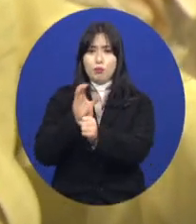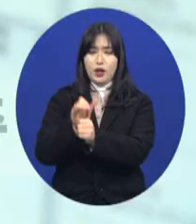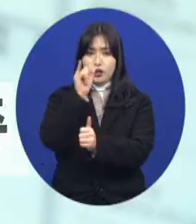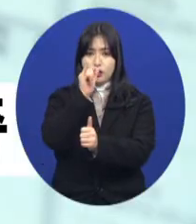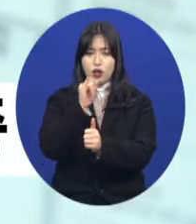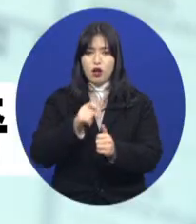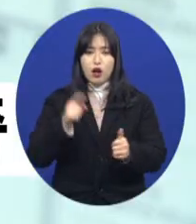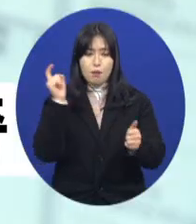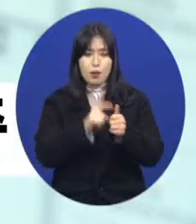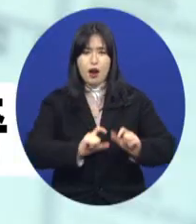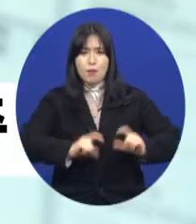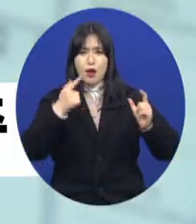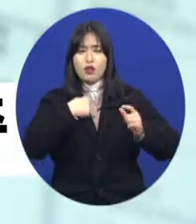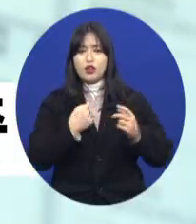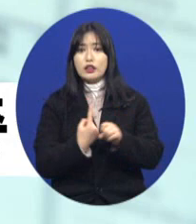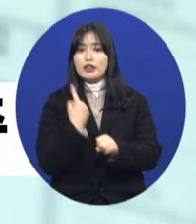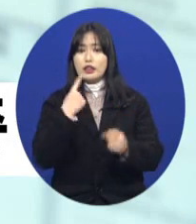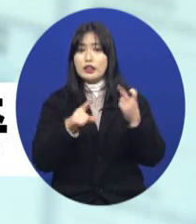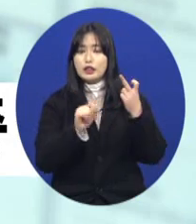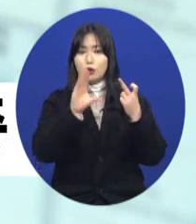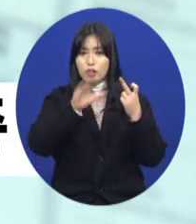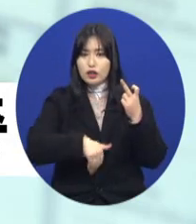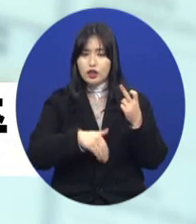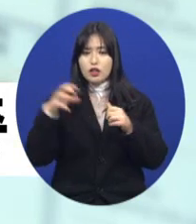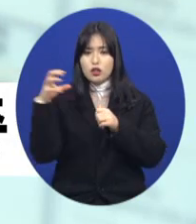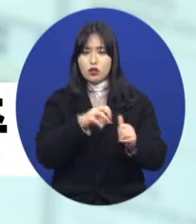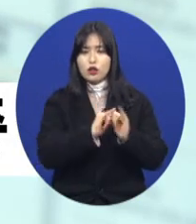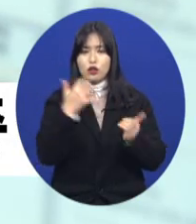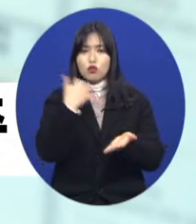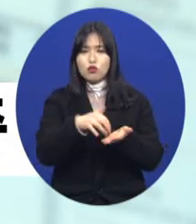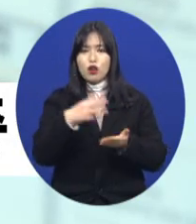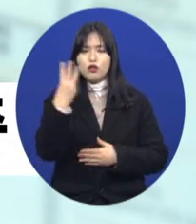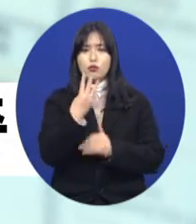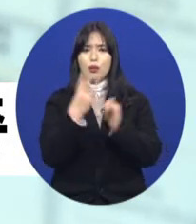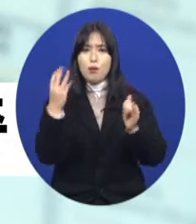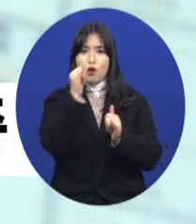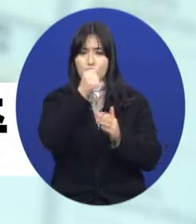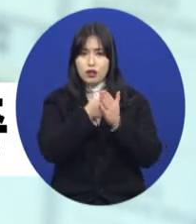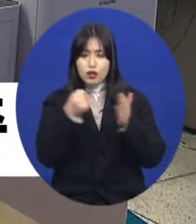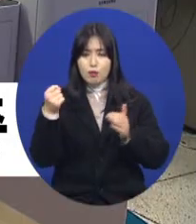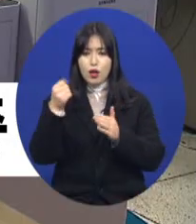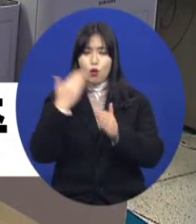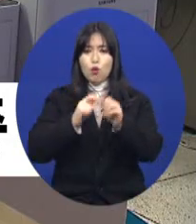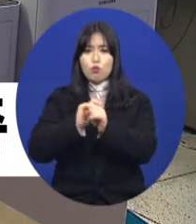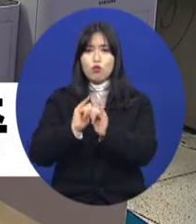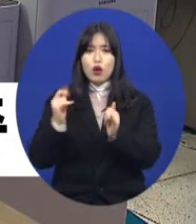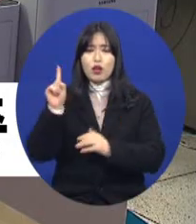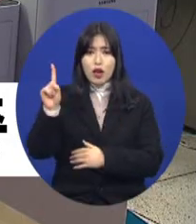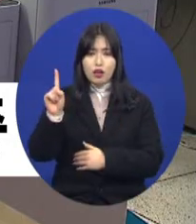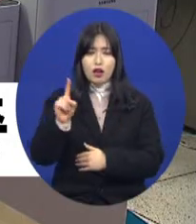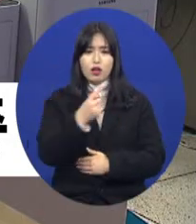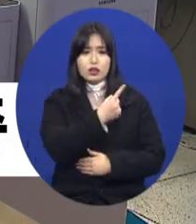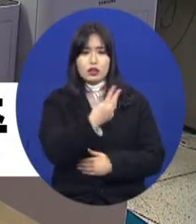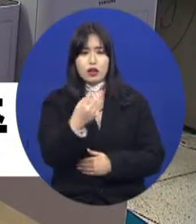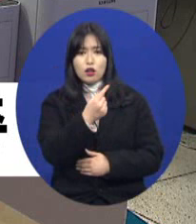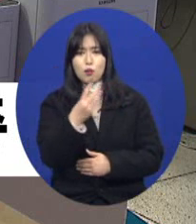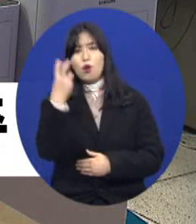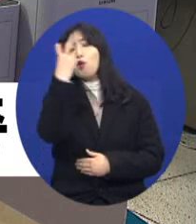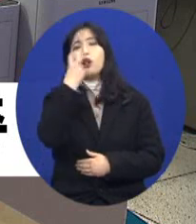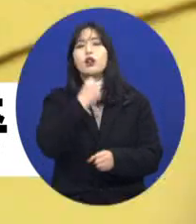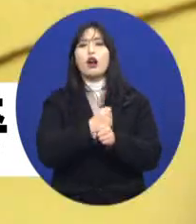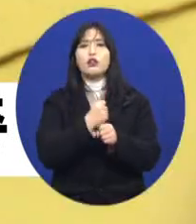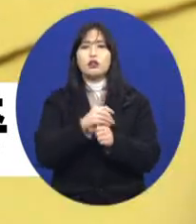급증 햇던 지난해 12월에는 자가 경리 인원만 도 삼천 명이나 돼 공무원 1명이 선언 명을 관리해야 되는 상황이